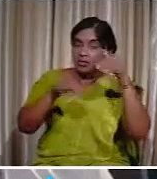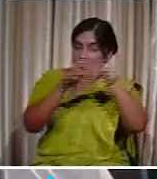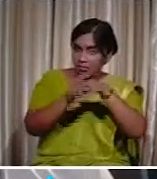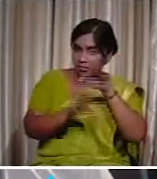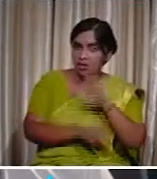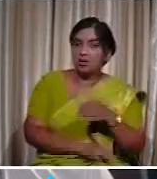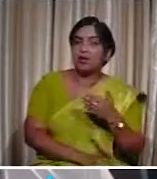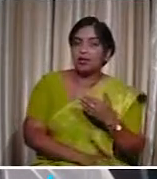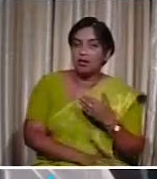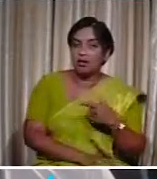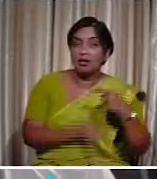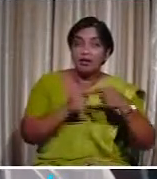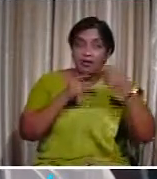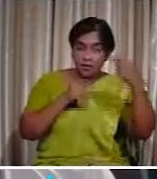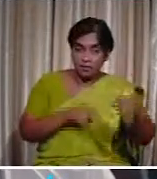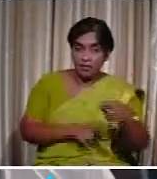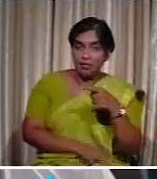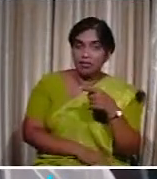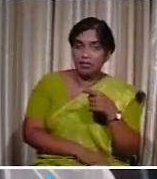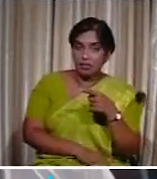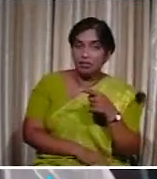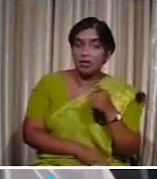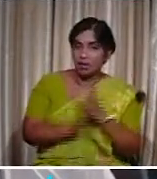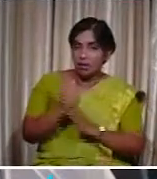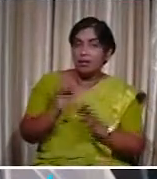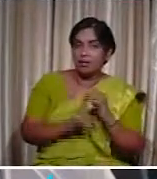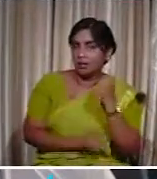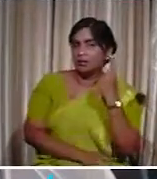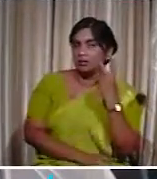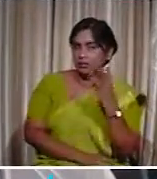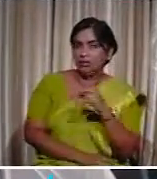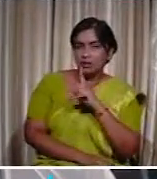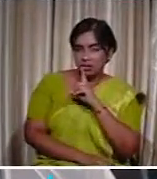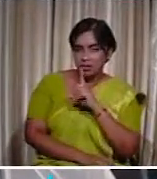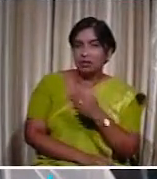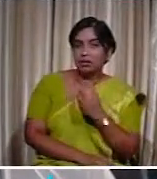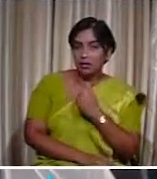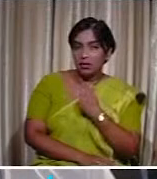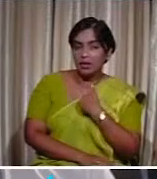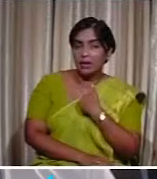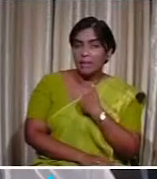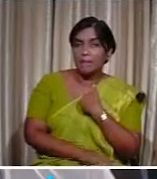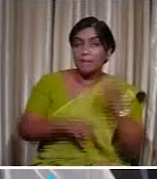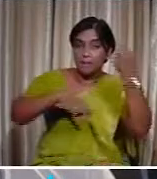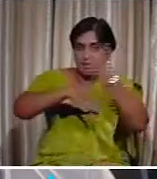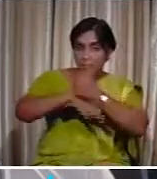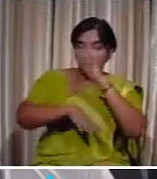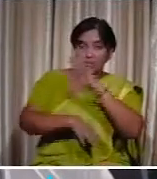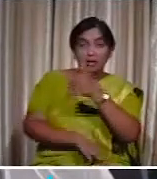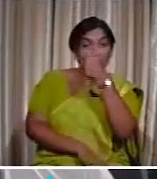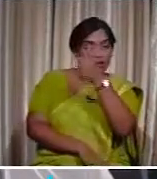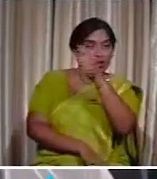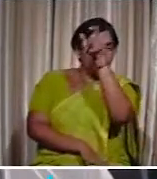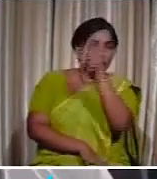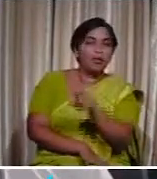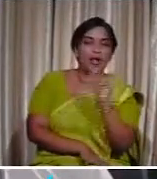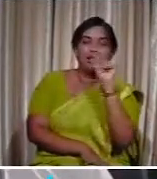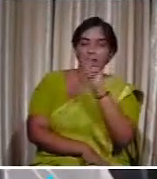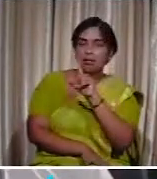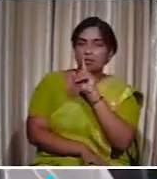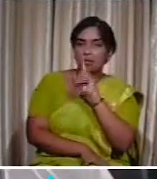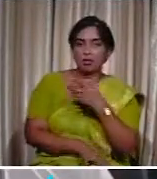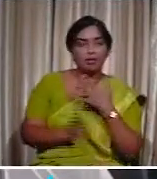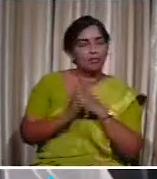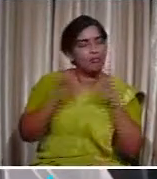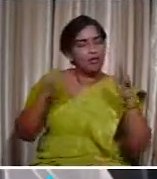ඉන්නකොට මේ විපක්ෂයේ ඉන්න මන්ත්‍රීවරු කීප දෙනෙක් මාව මේ පාල් මූලාසනේ ඉන්න සාධාරණම කෙනා හැටියට නම් කරා. මට ඒක